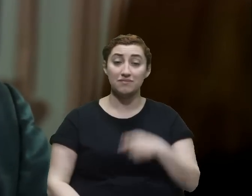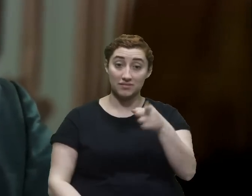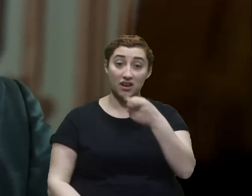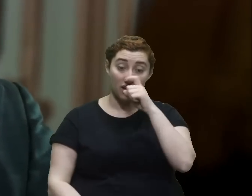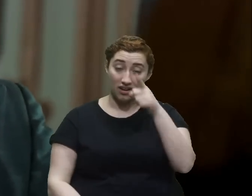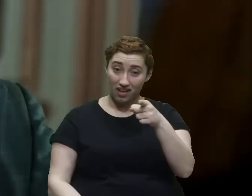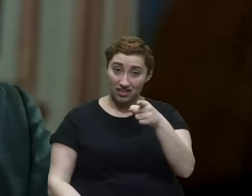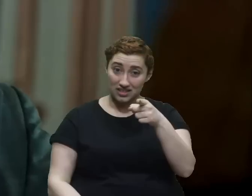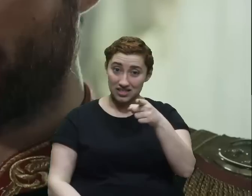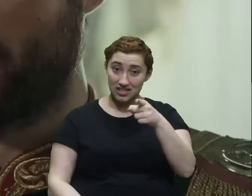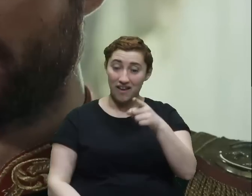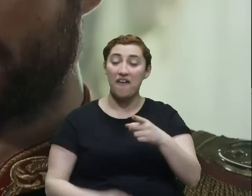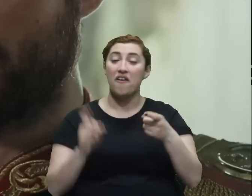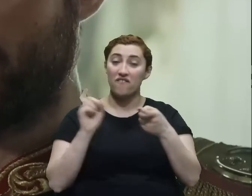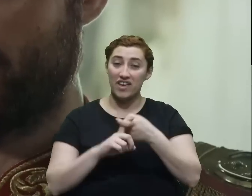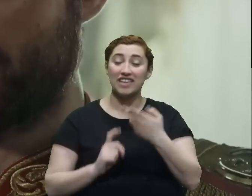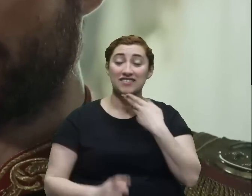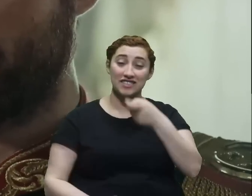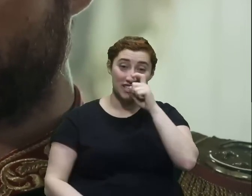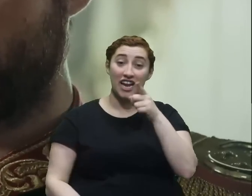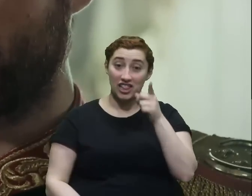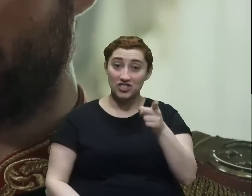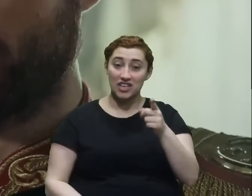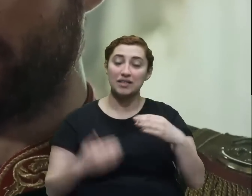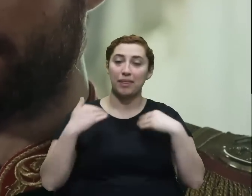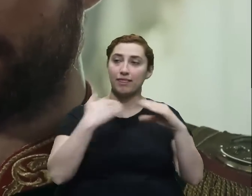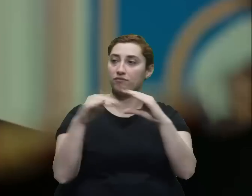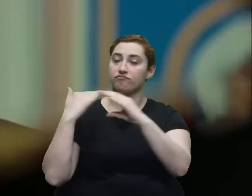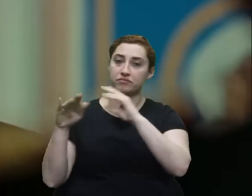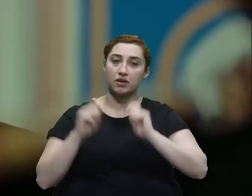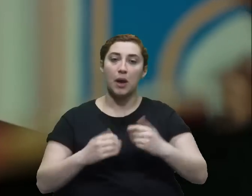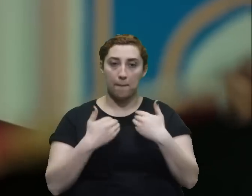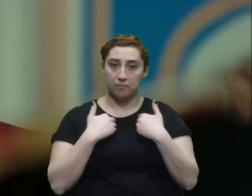Kralınıza, çarınıza ve kraliçenize telgraf çektim.